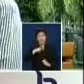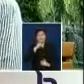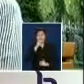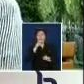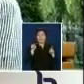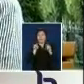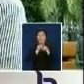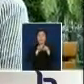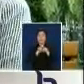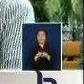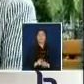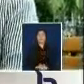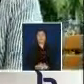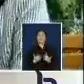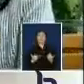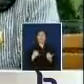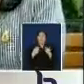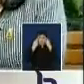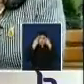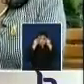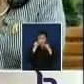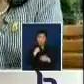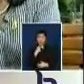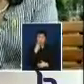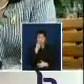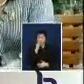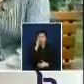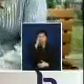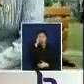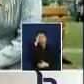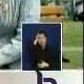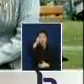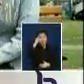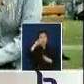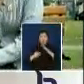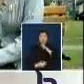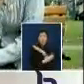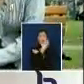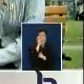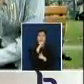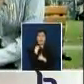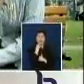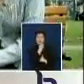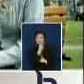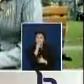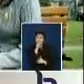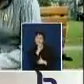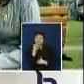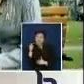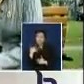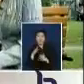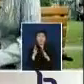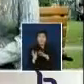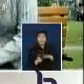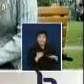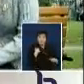ได ้ค่ะท่านบอกว่าท่านได้มองเห็นโอกาสมากในครั้งนี้จากวิกฤตที่เกิดขึ้น ค่ะ นะคะ ทีนี้แล้วก็ยังมีเรื่องอาหาร